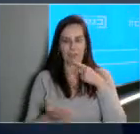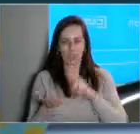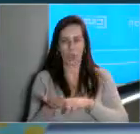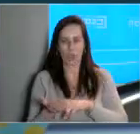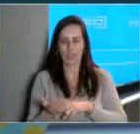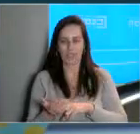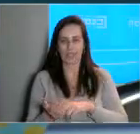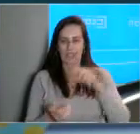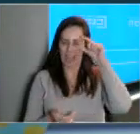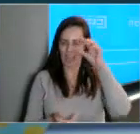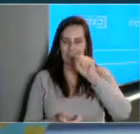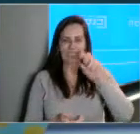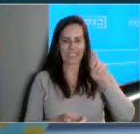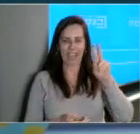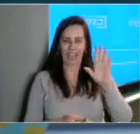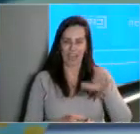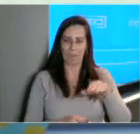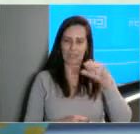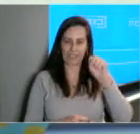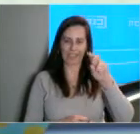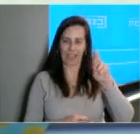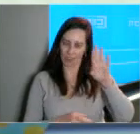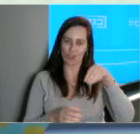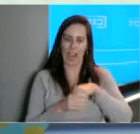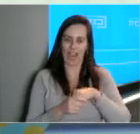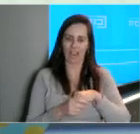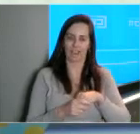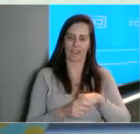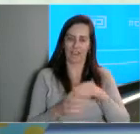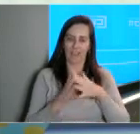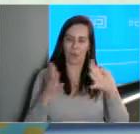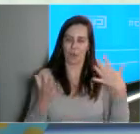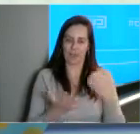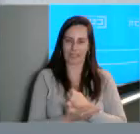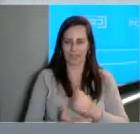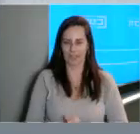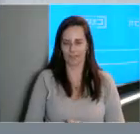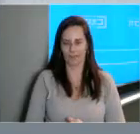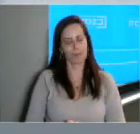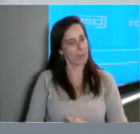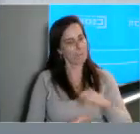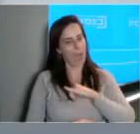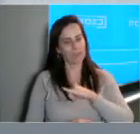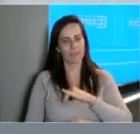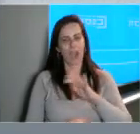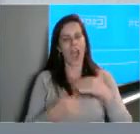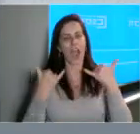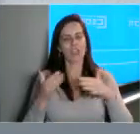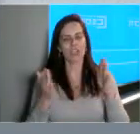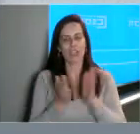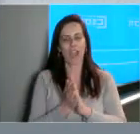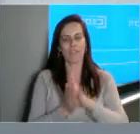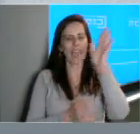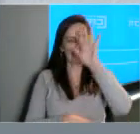שבזכות גדעון סער הקמפיין הזה קרה, וגם לגדעון סער יש חלק לא קטן בהישג הזה. מעניין. בוא נעבור עכשיו